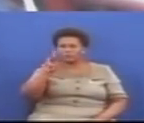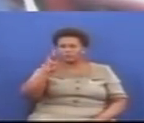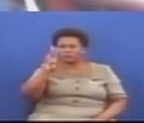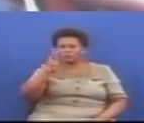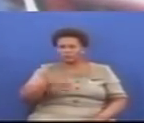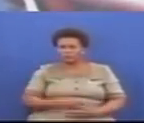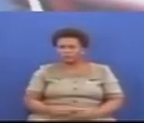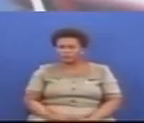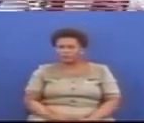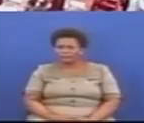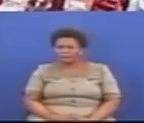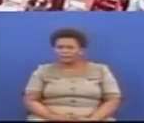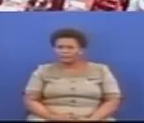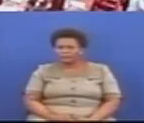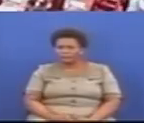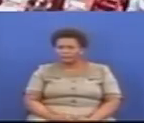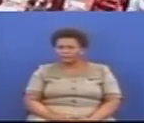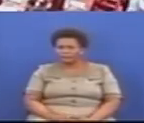Karibu sana.